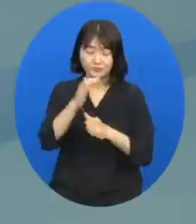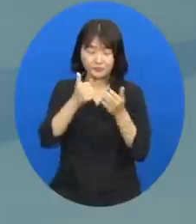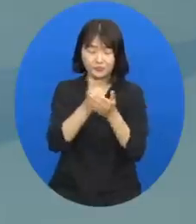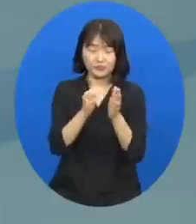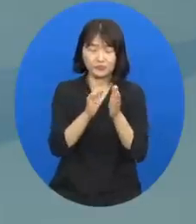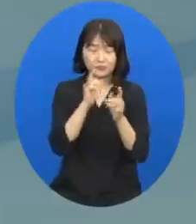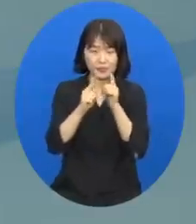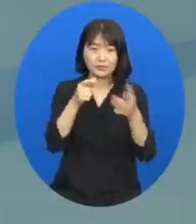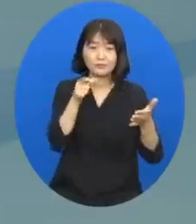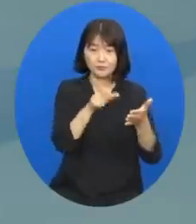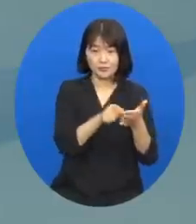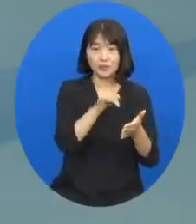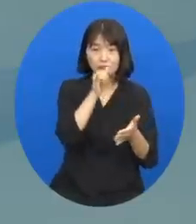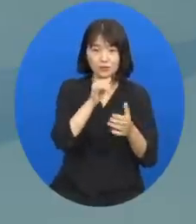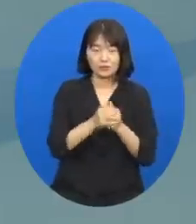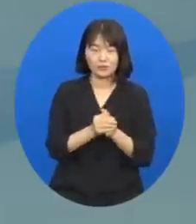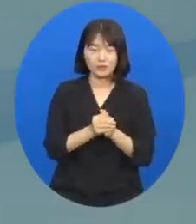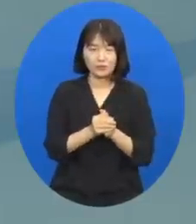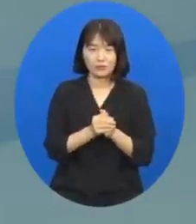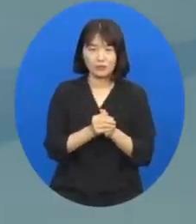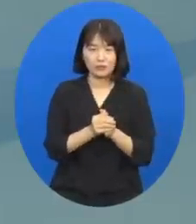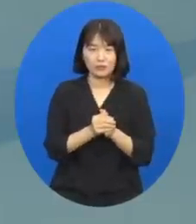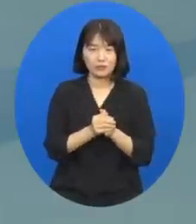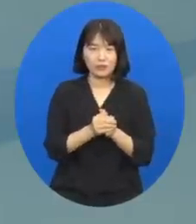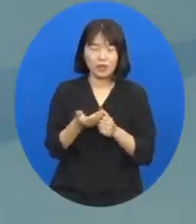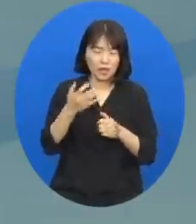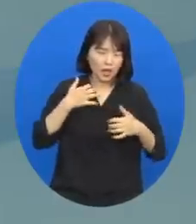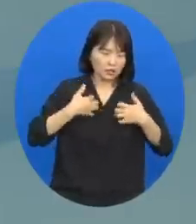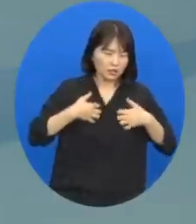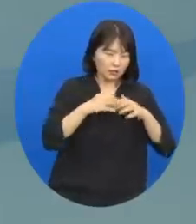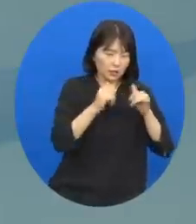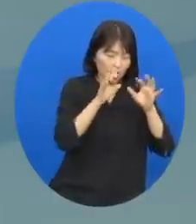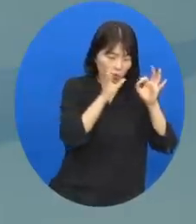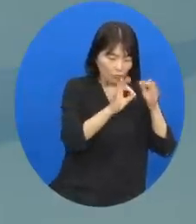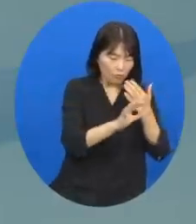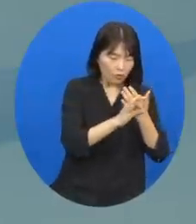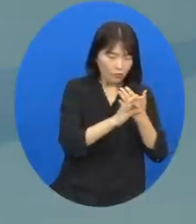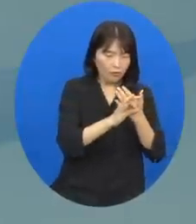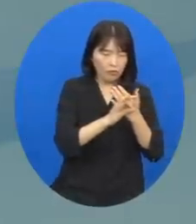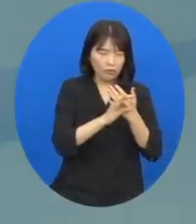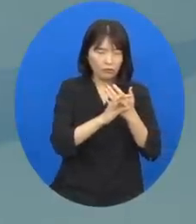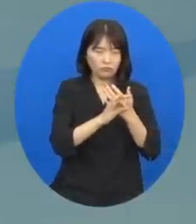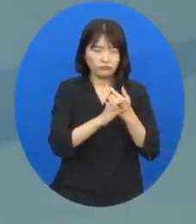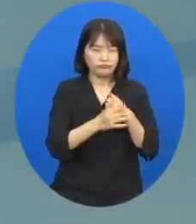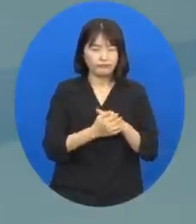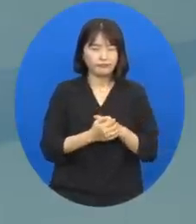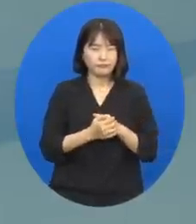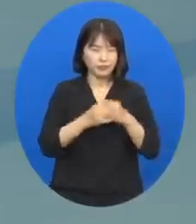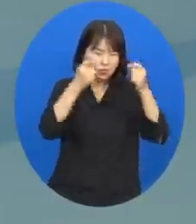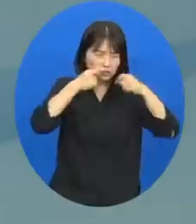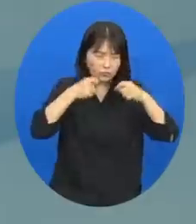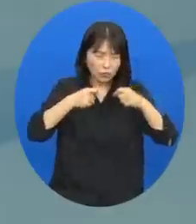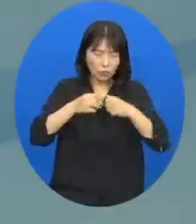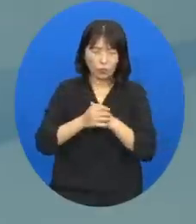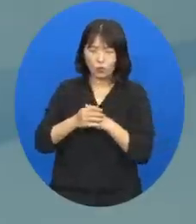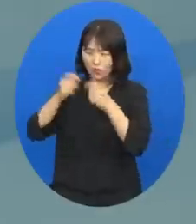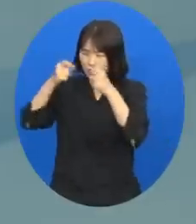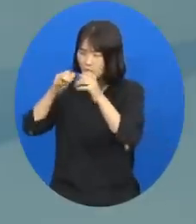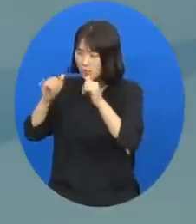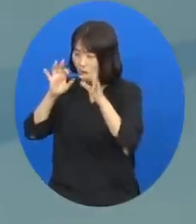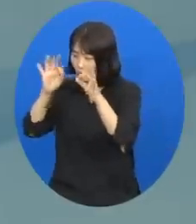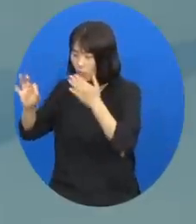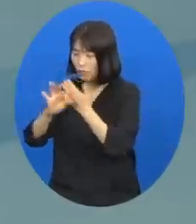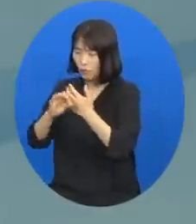즐겨 하는 애들을 보면 슬프고 또한 슬퍼한 자들을 보면 기쁘다 면 무엇이죠 영혼이 병든